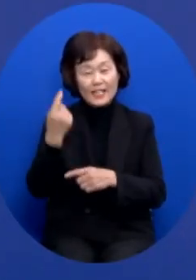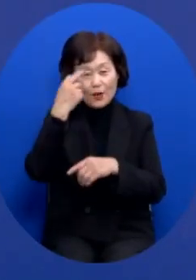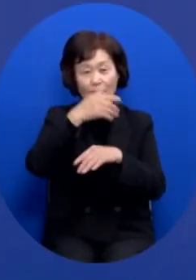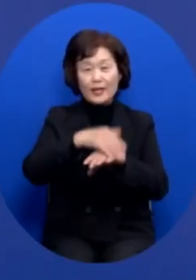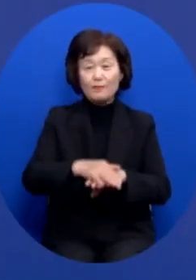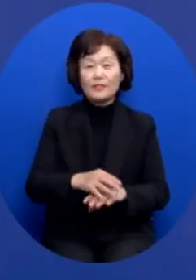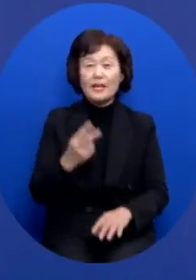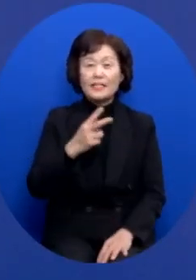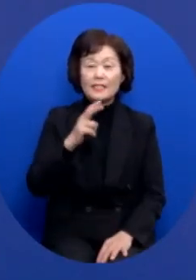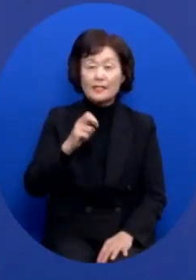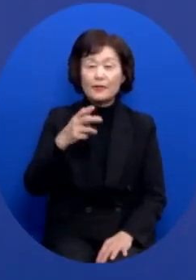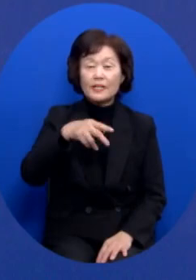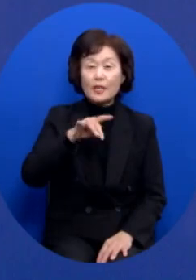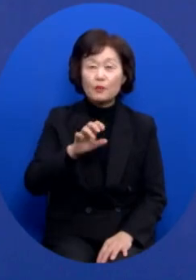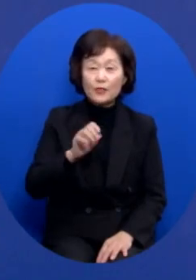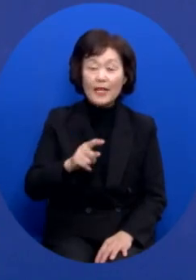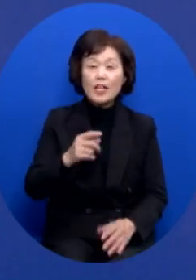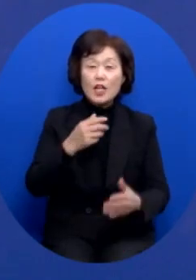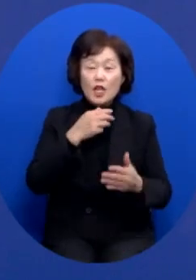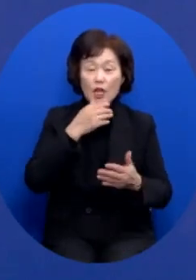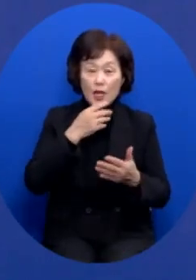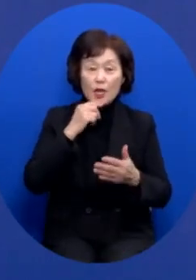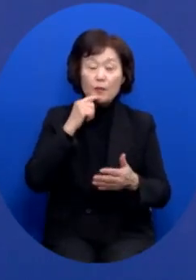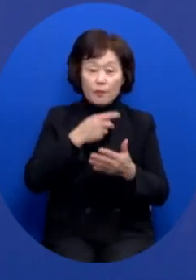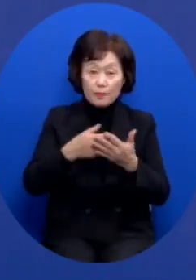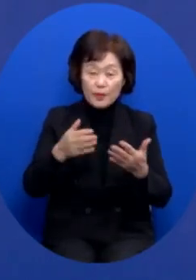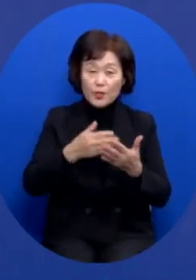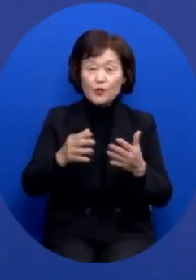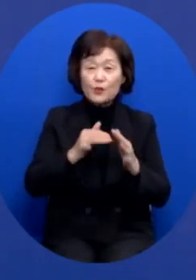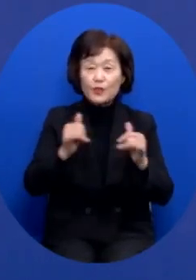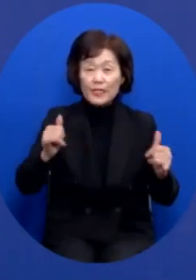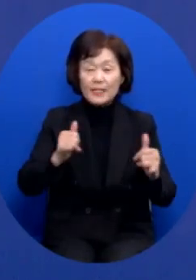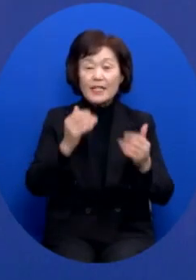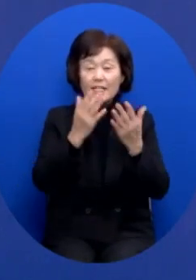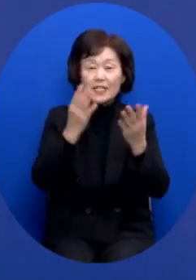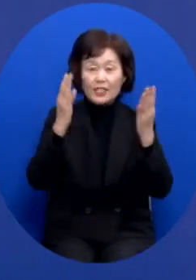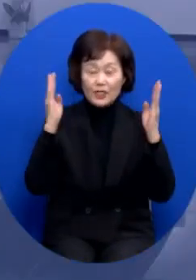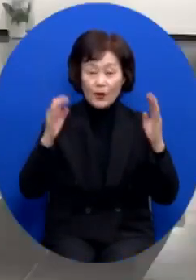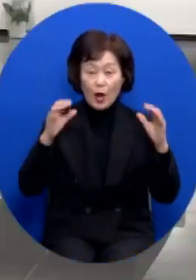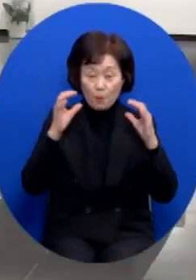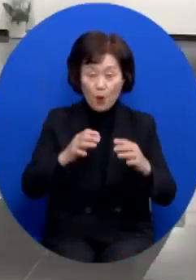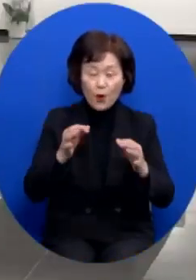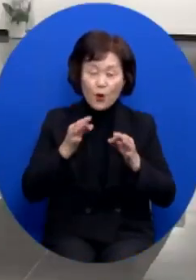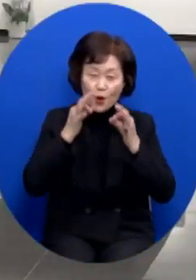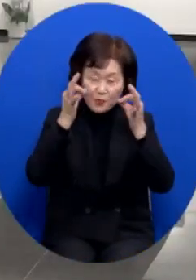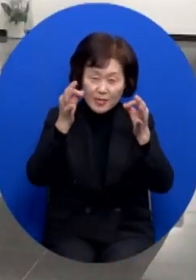2023 세문안 미술인 전시가 모이고 힘쓰고를 주제로 개최됐습니다.